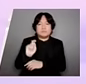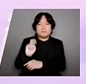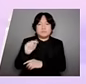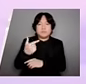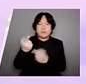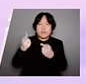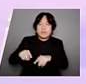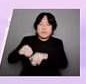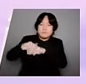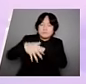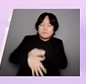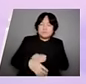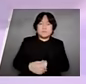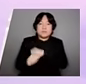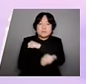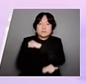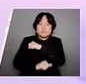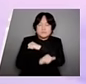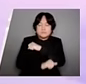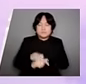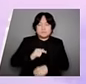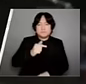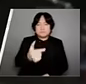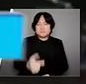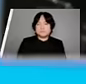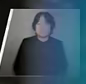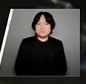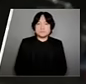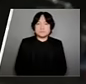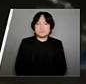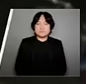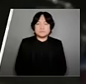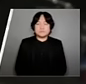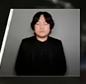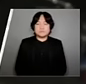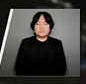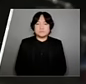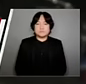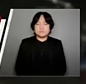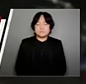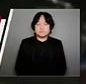Aurora, saksi live si Ian Cruz. Ian, kamusta dyan?